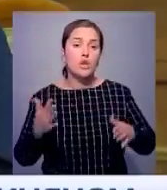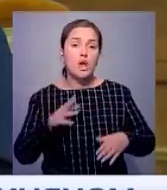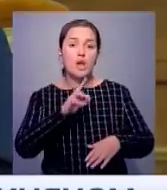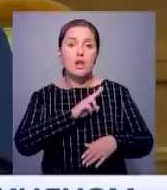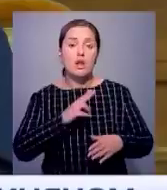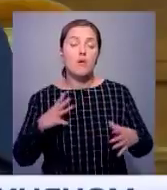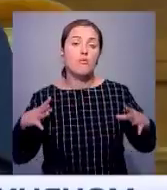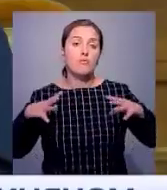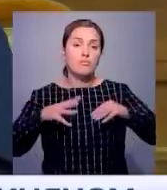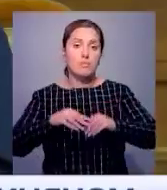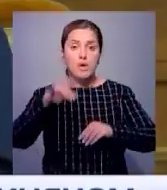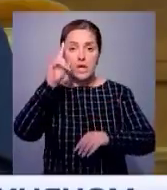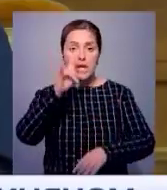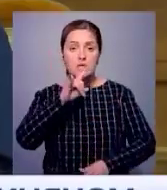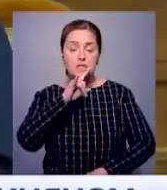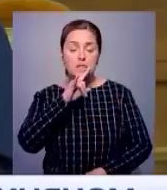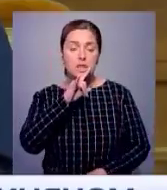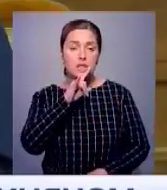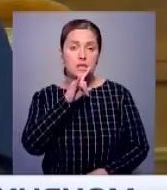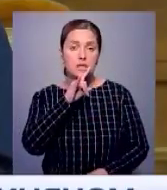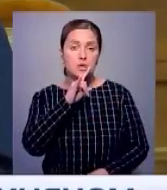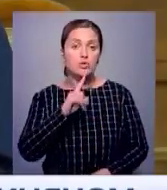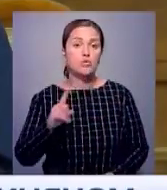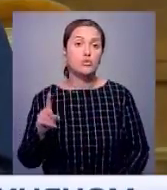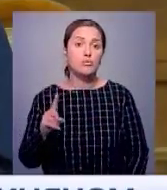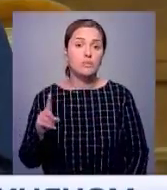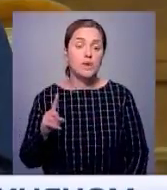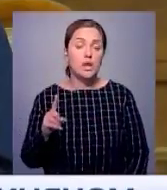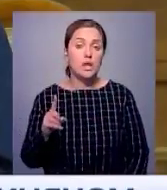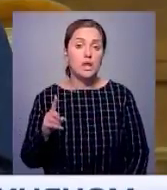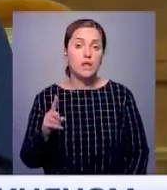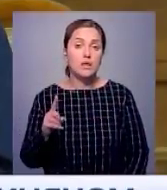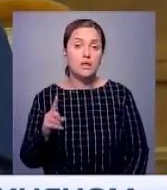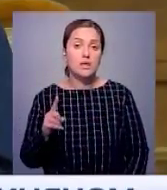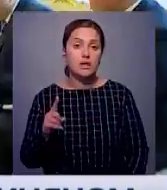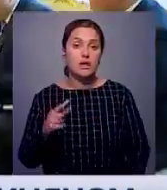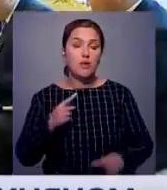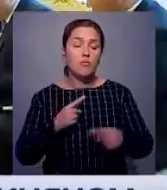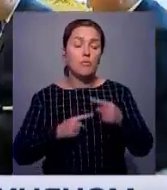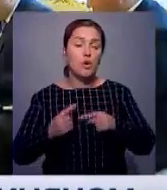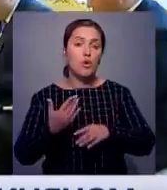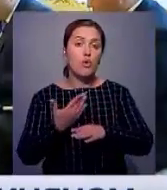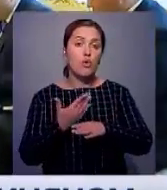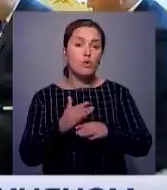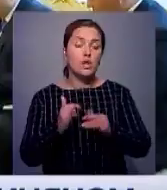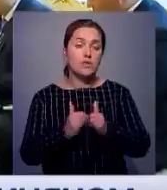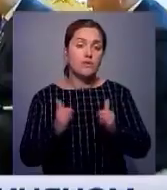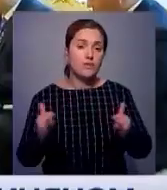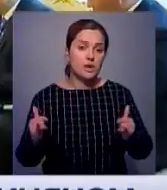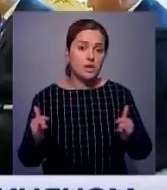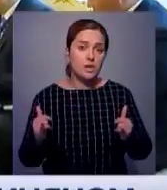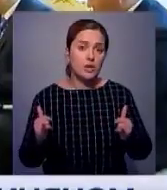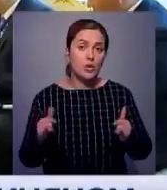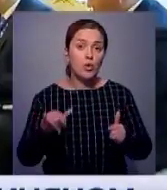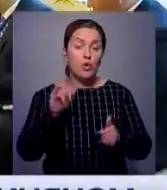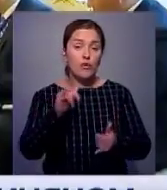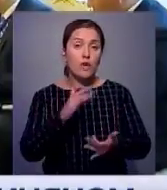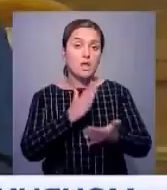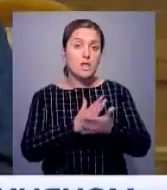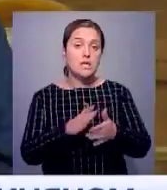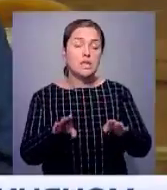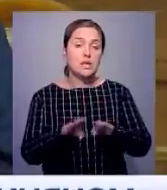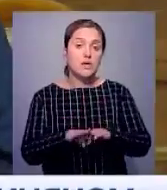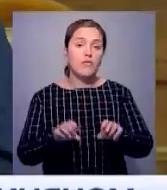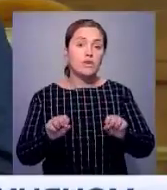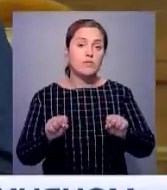по индустриализации Казахстана, чтобы перерабатывающую отрасль развивать. У вас есть такие